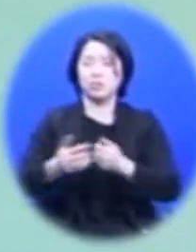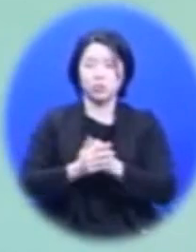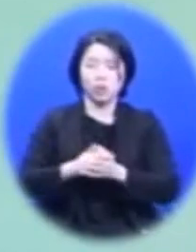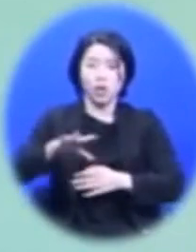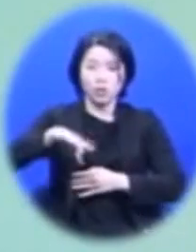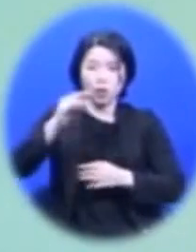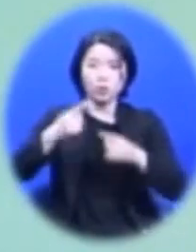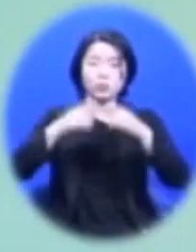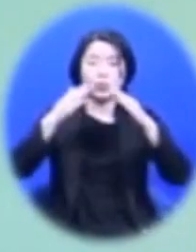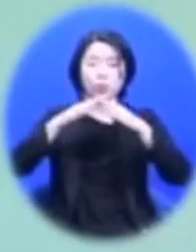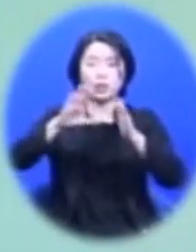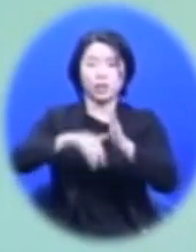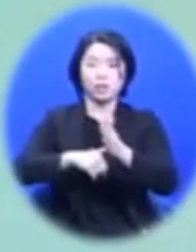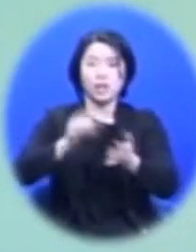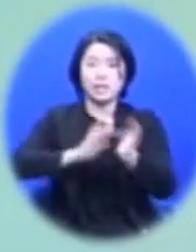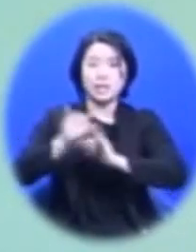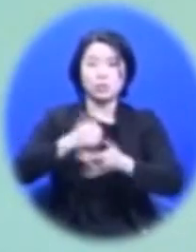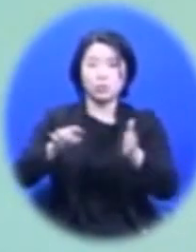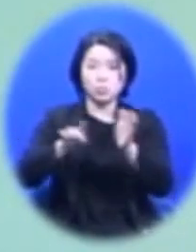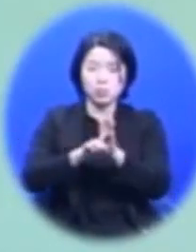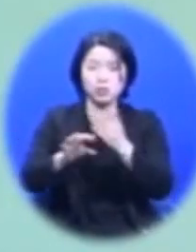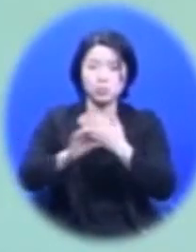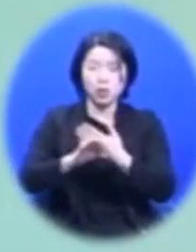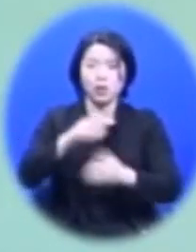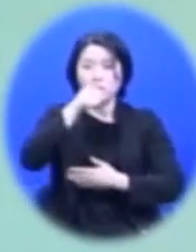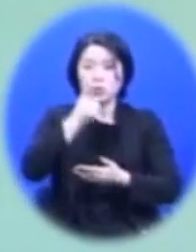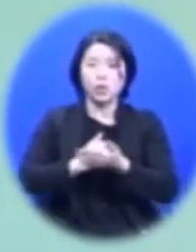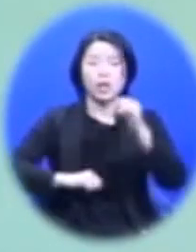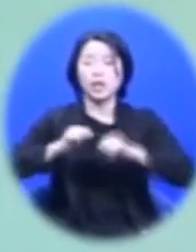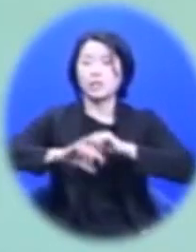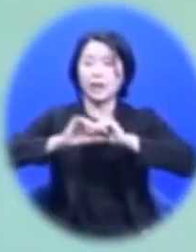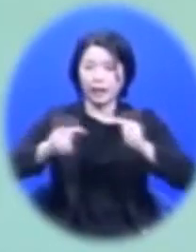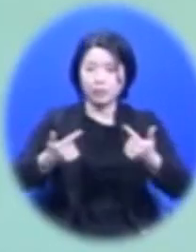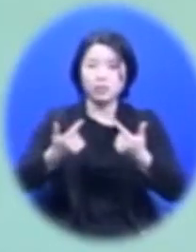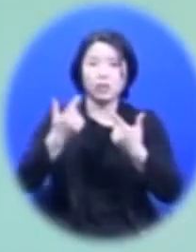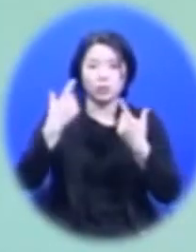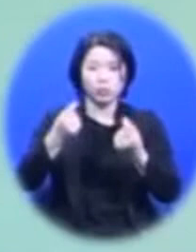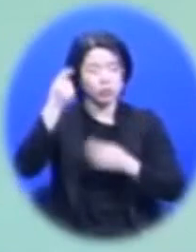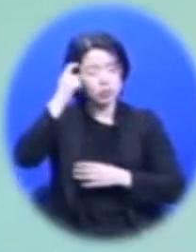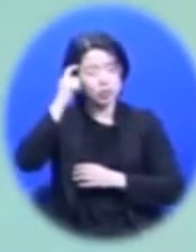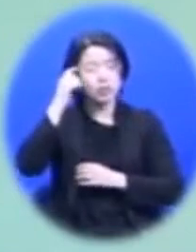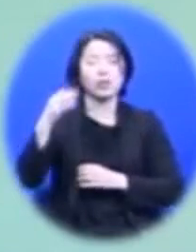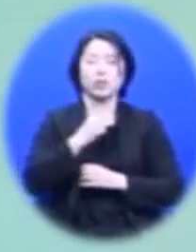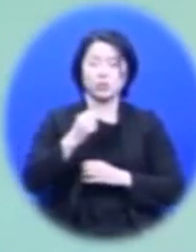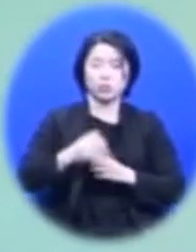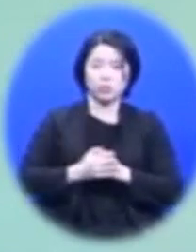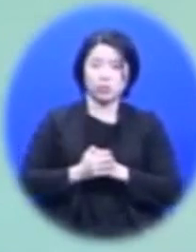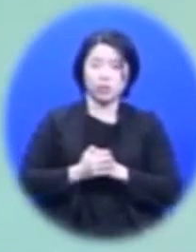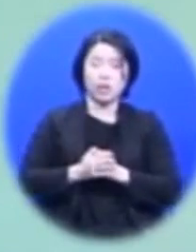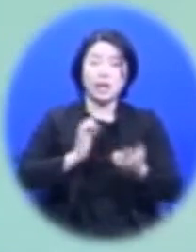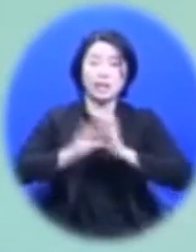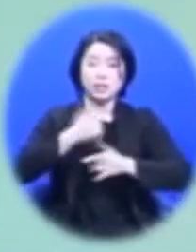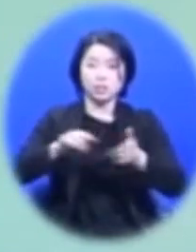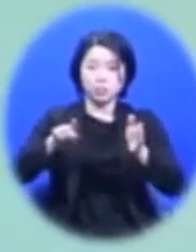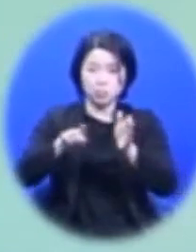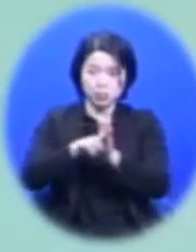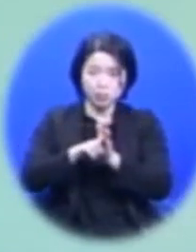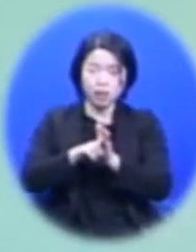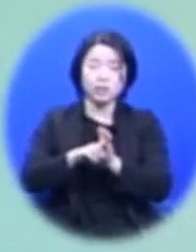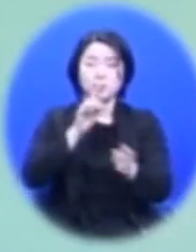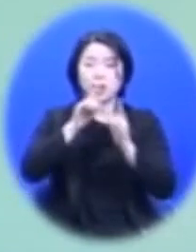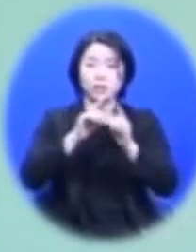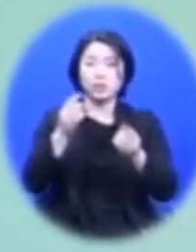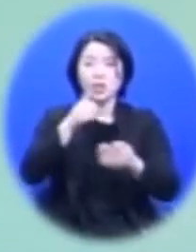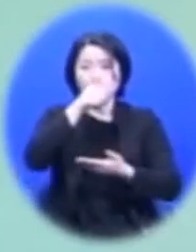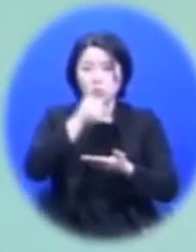초대교회 때는 예수 믿으면 죄 안 짓는다 그렇게 생각했습니다. 예수를 믿었다는 말은 죄에서